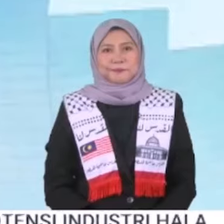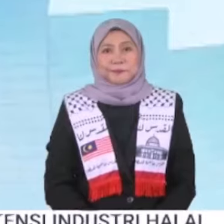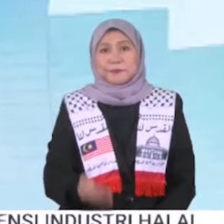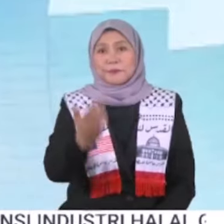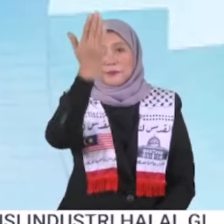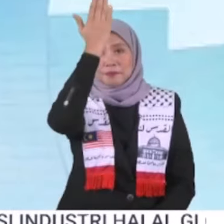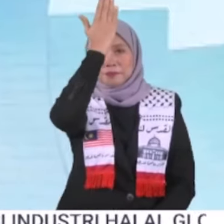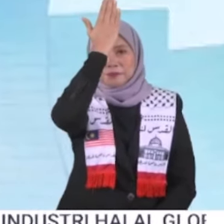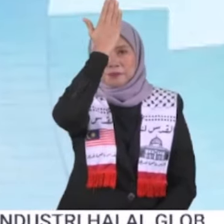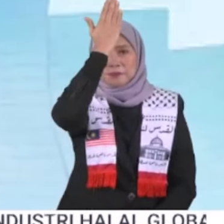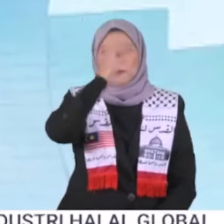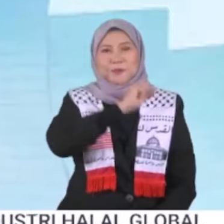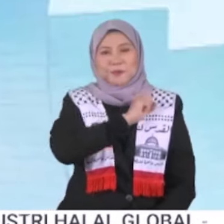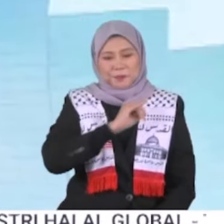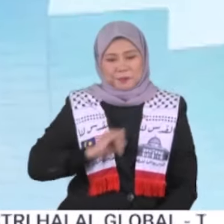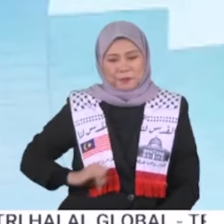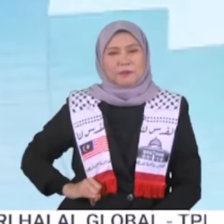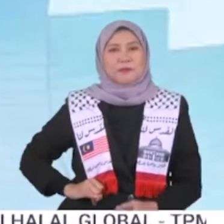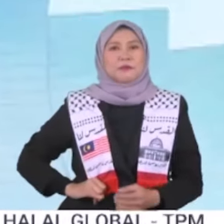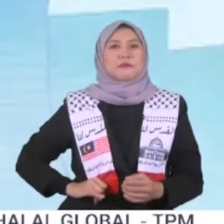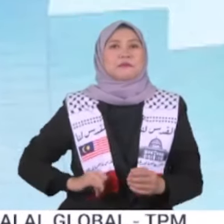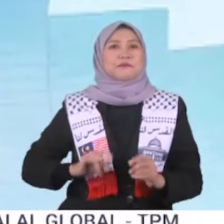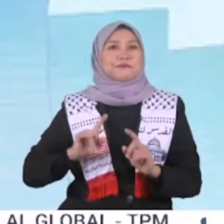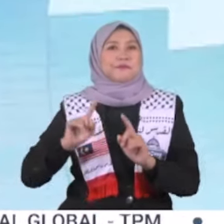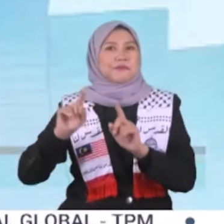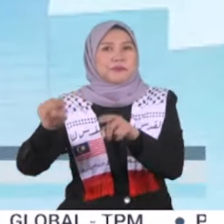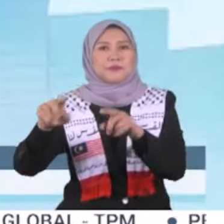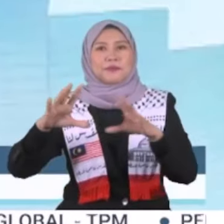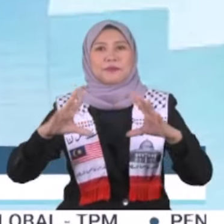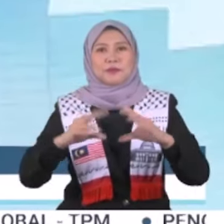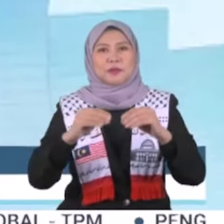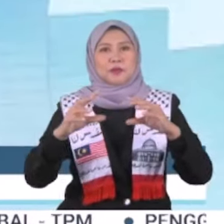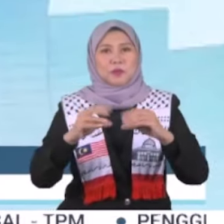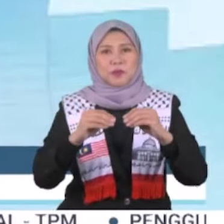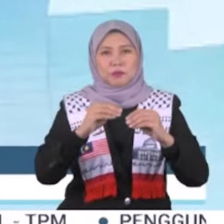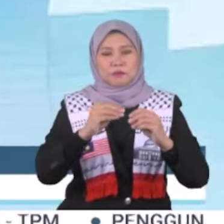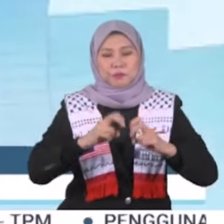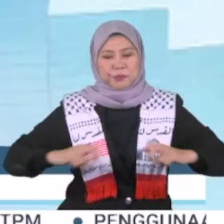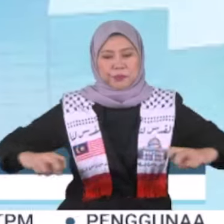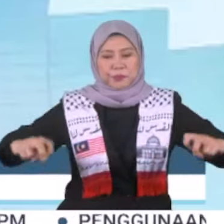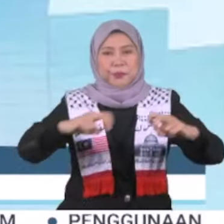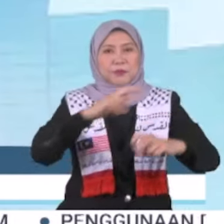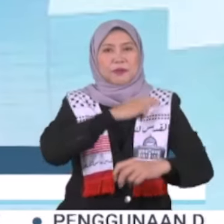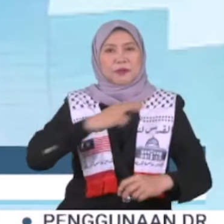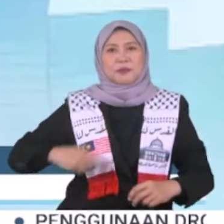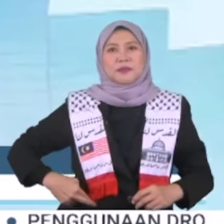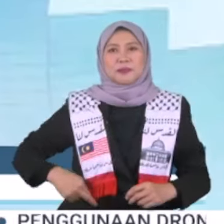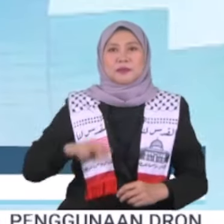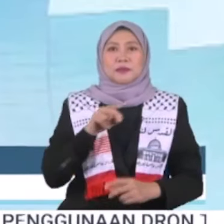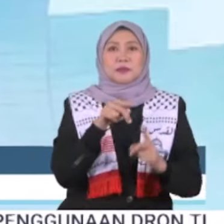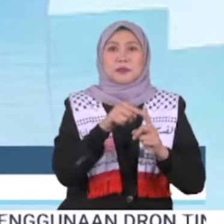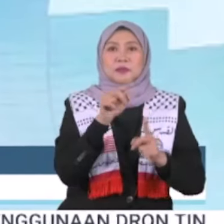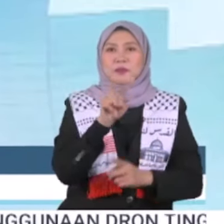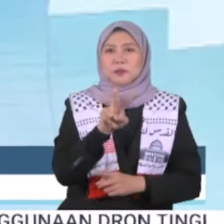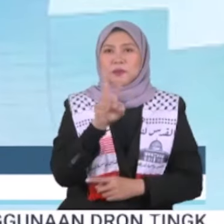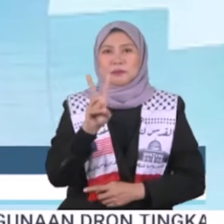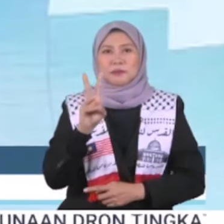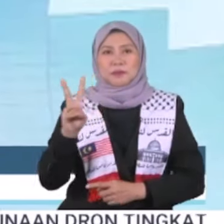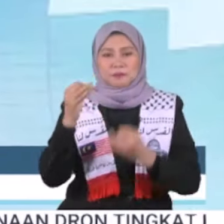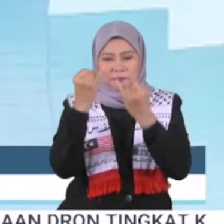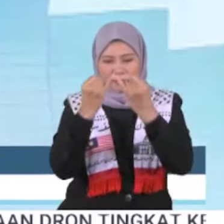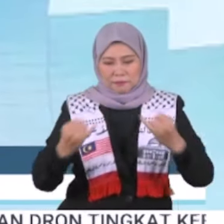Yang di-Pertuan Agong, Sultan Ibrahim berkenan berangkat ke pra-mesyuarat Majlis Raja-Raja ke-266 di Istana